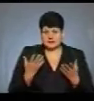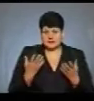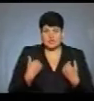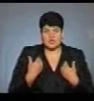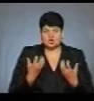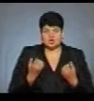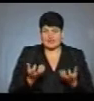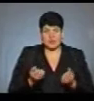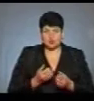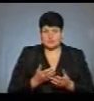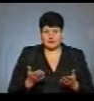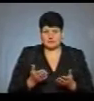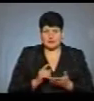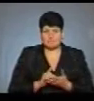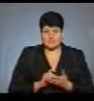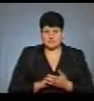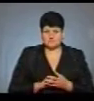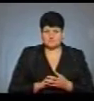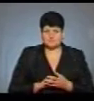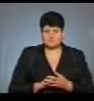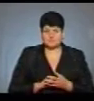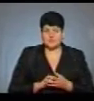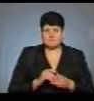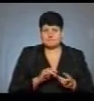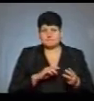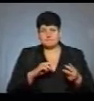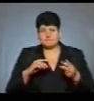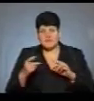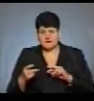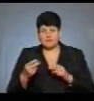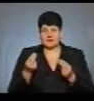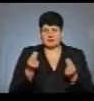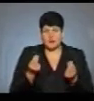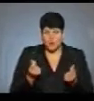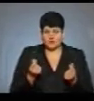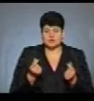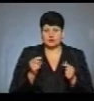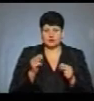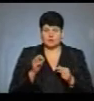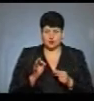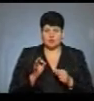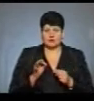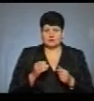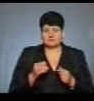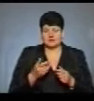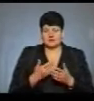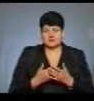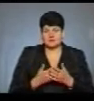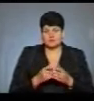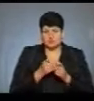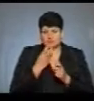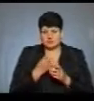не отримувала пенсію. Оскільки переводять тепер на гроші, то, мабуть, не буде нічого там написано в